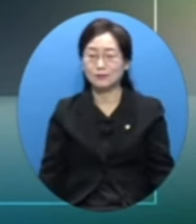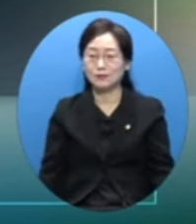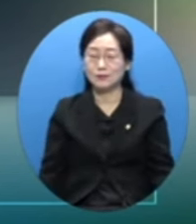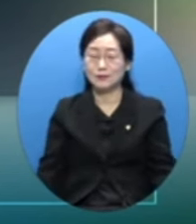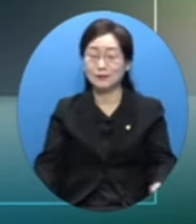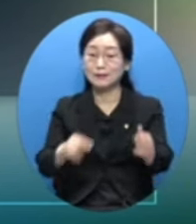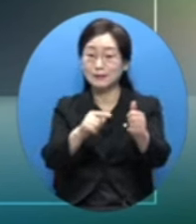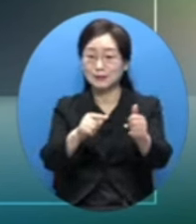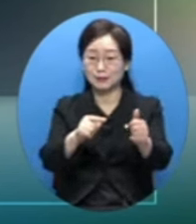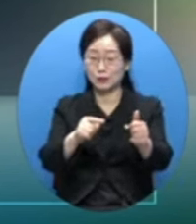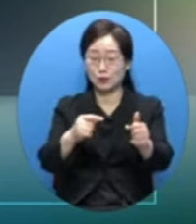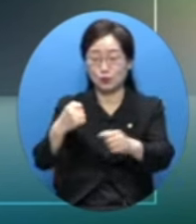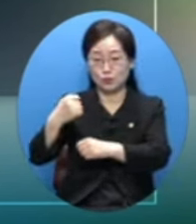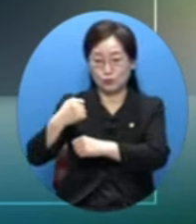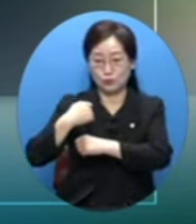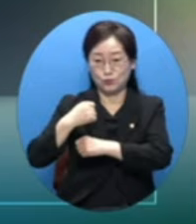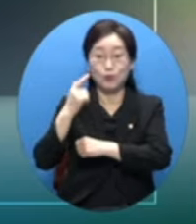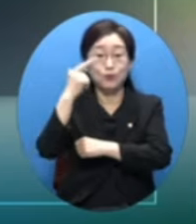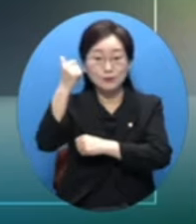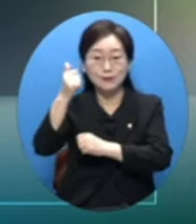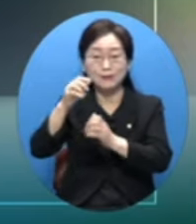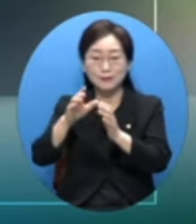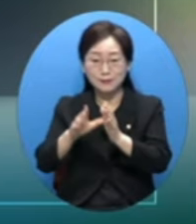이분이 군목으로 있을 때 일입니다.